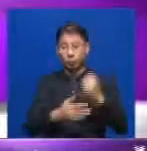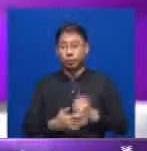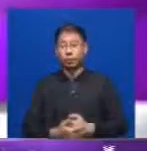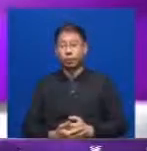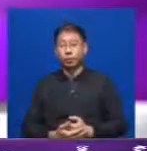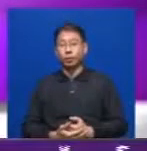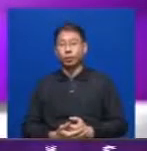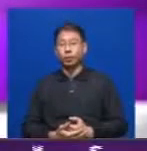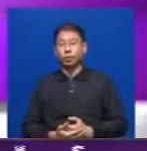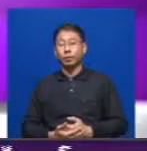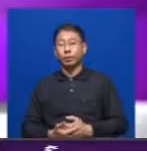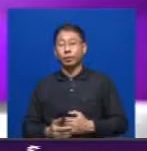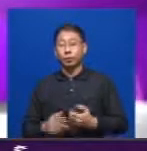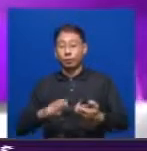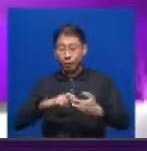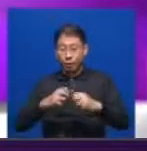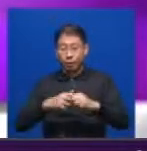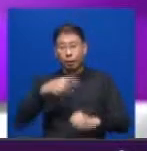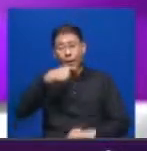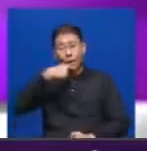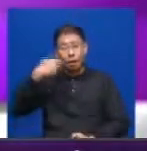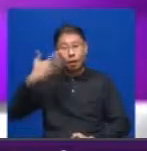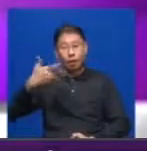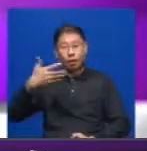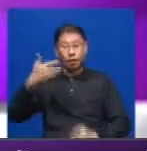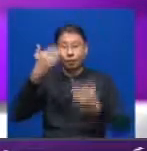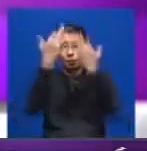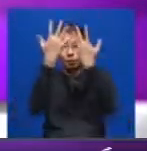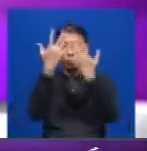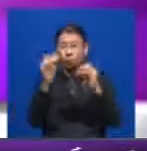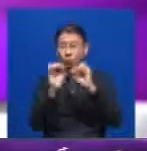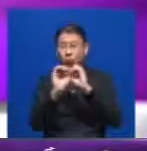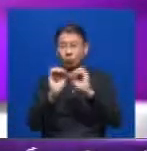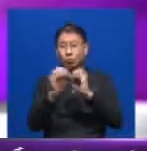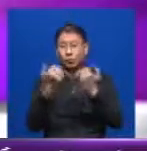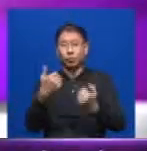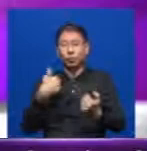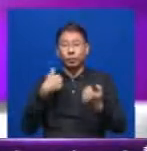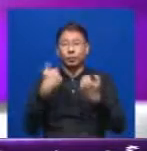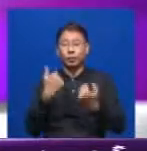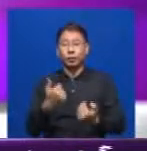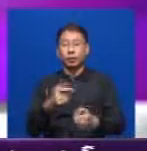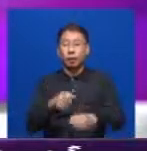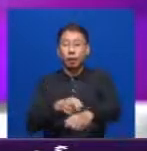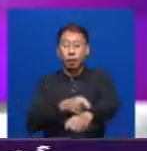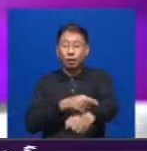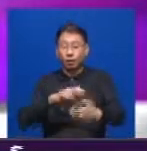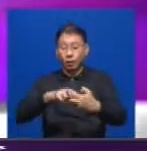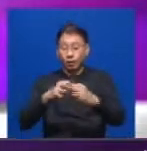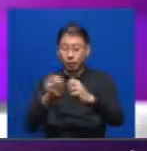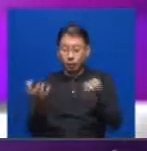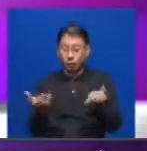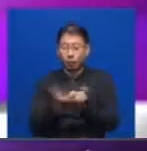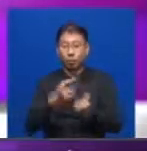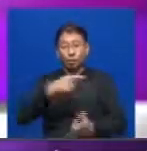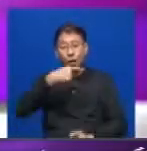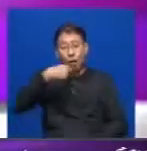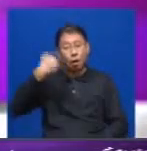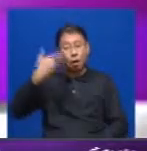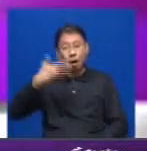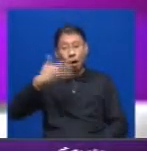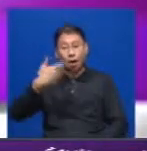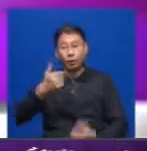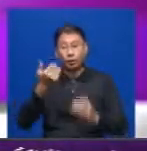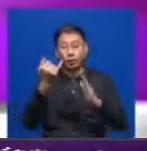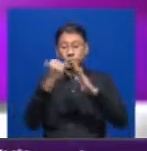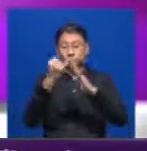มาดูปัญหาภัยแล้งกันบ้างนะคะจากฝนที่ทิ้งช่วงมานานหลายเดือนค่ะก็ทำให้หลายพื้นที่ได้รับผลกระทบจากปัญหาภัยแล้งโดย